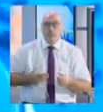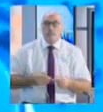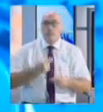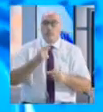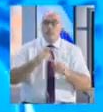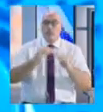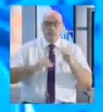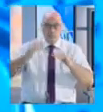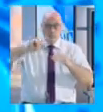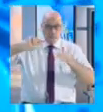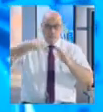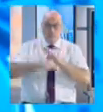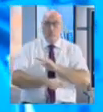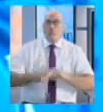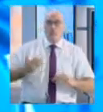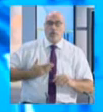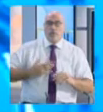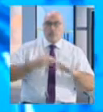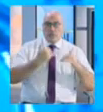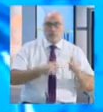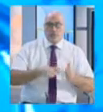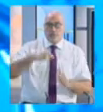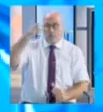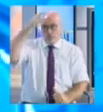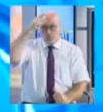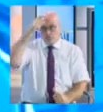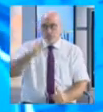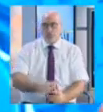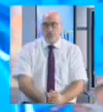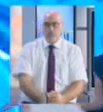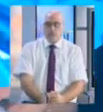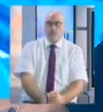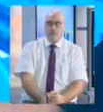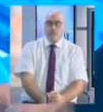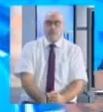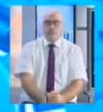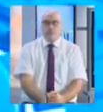عاليا عمق العلاقات الأخوية التي تجمع الشعبين الشقيقين.